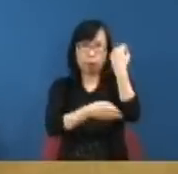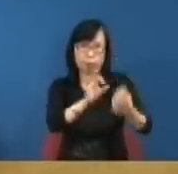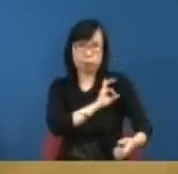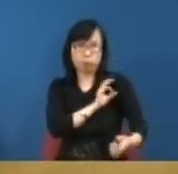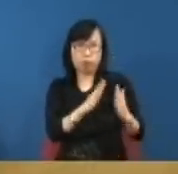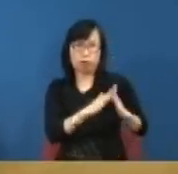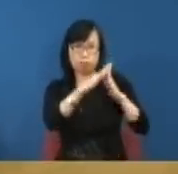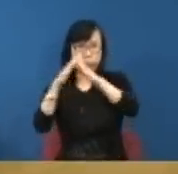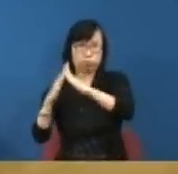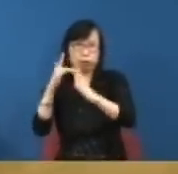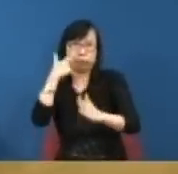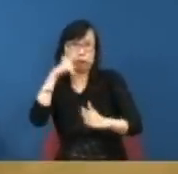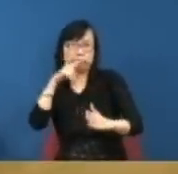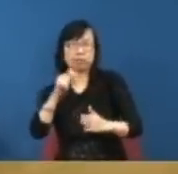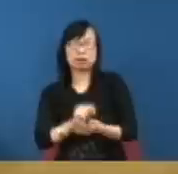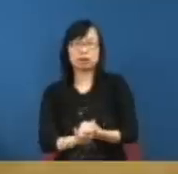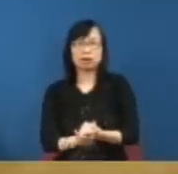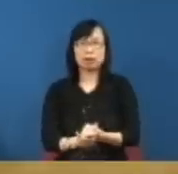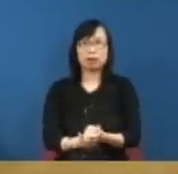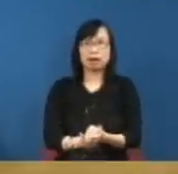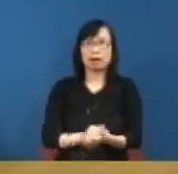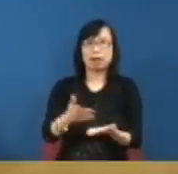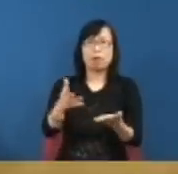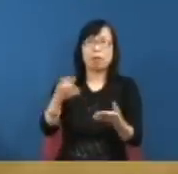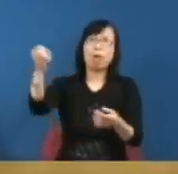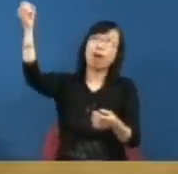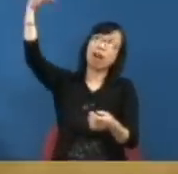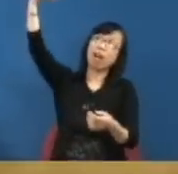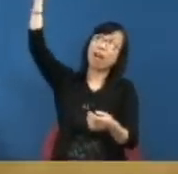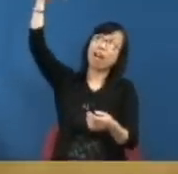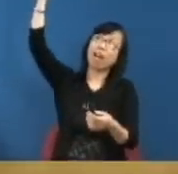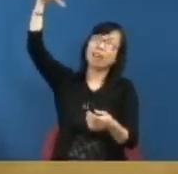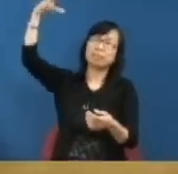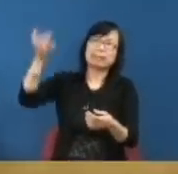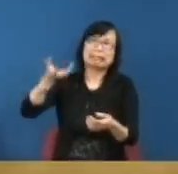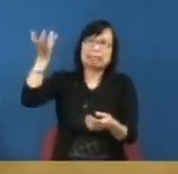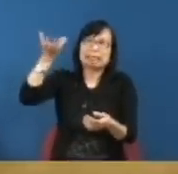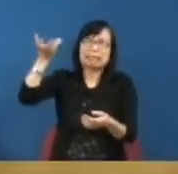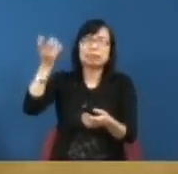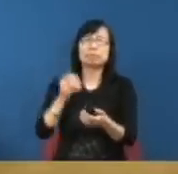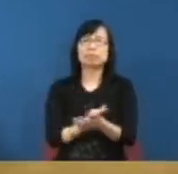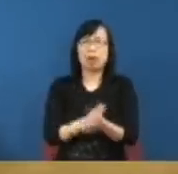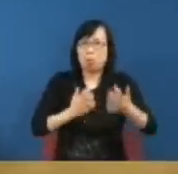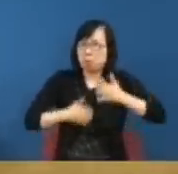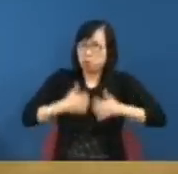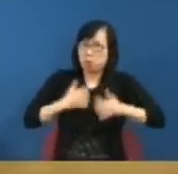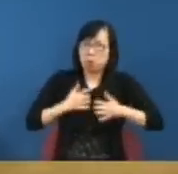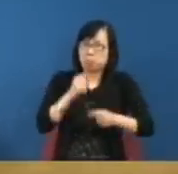法會嗰個新大樓啊！哇，仲係燈光火著，熱火朝天啊！喺度趕緊